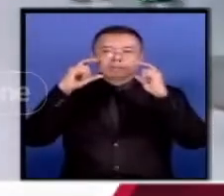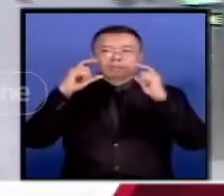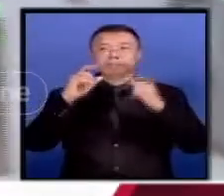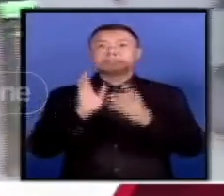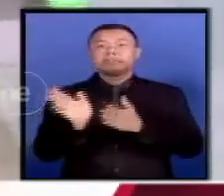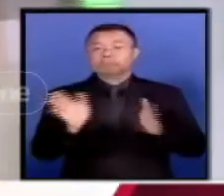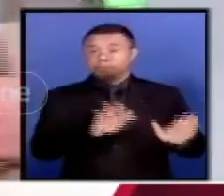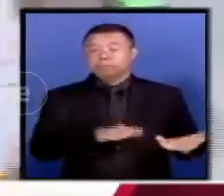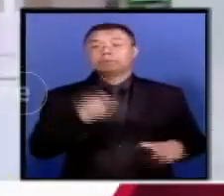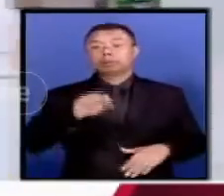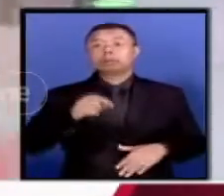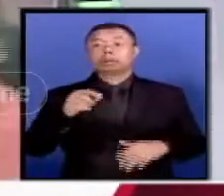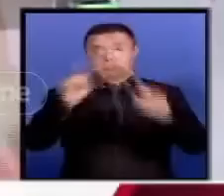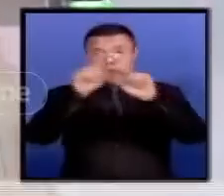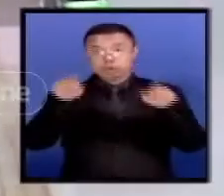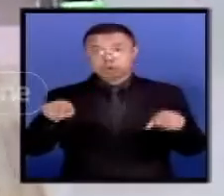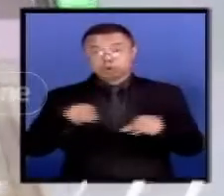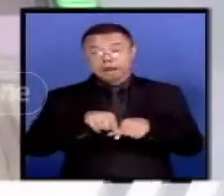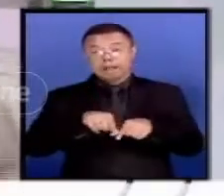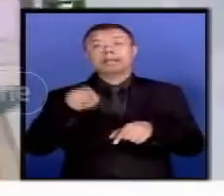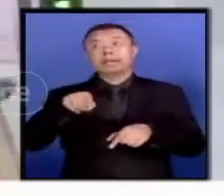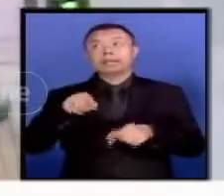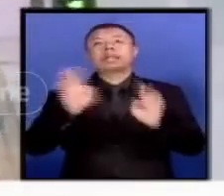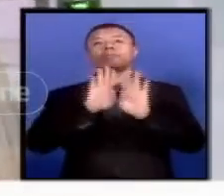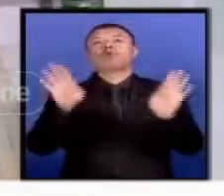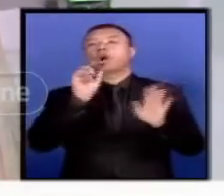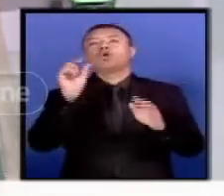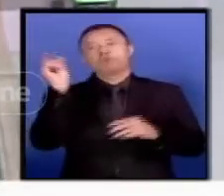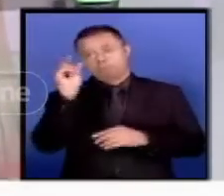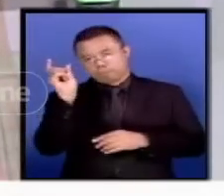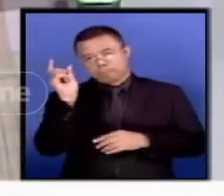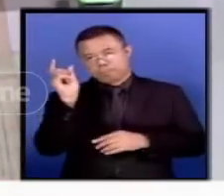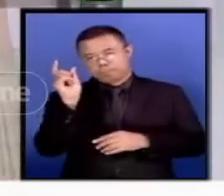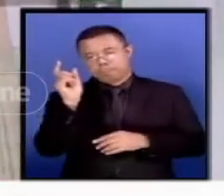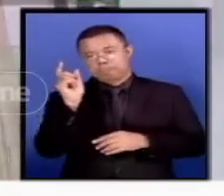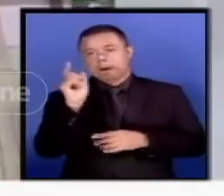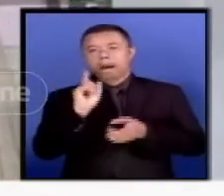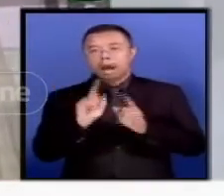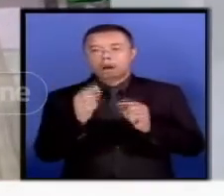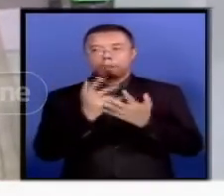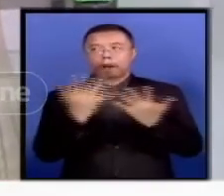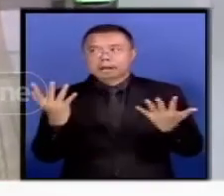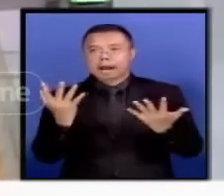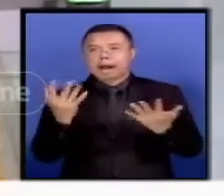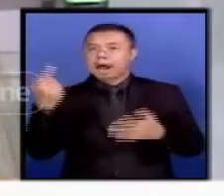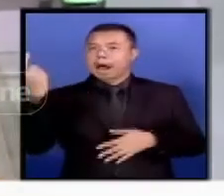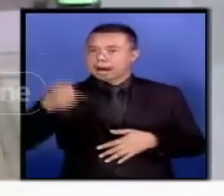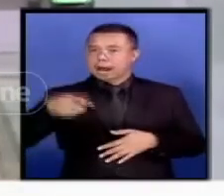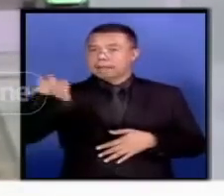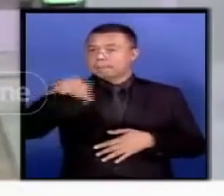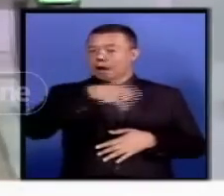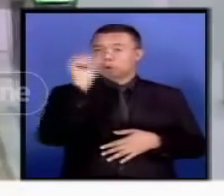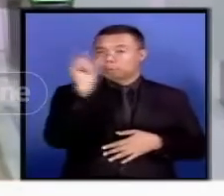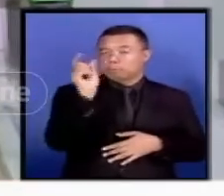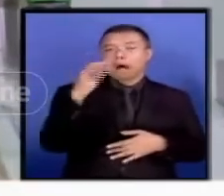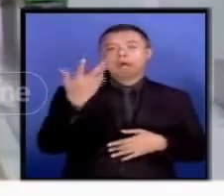Dan juga ini memang surat edaran ini terbuka untuk umum, selain apabila masyarakat berada di tempat umum